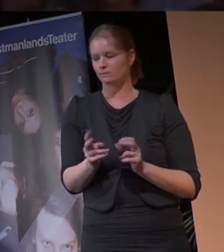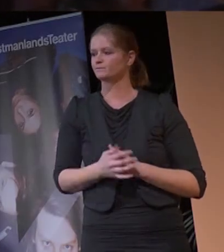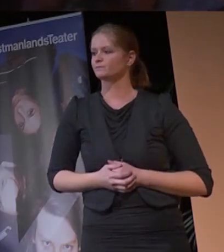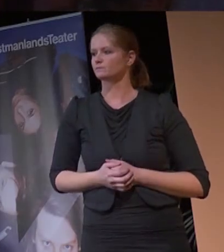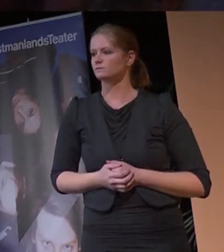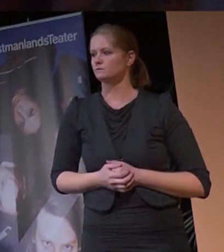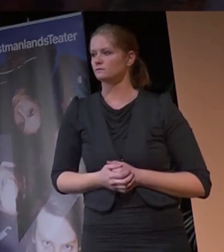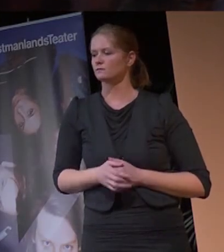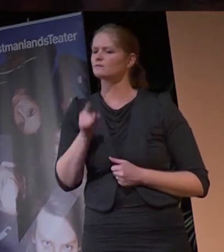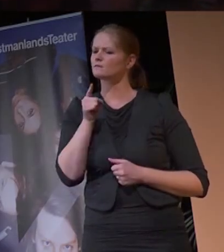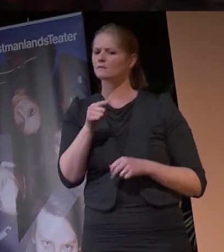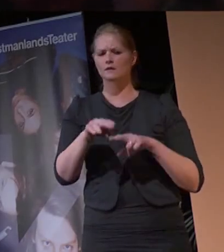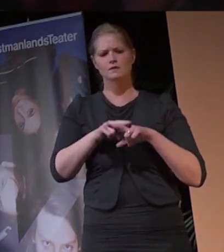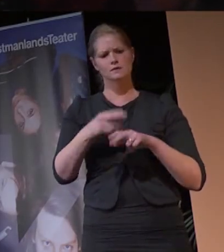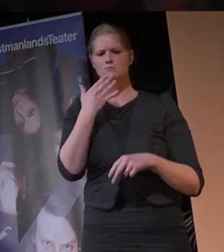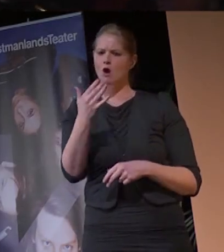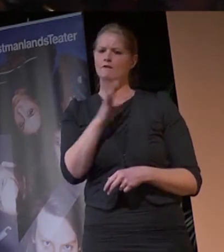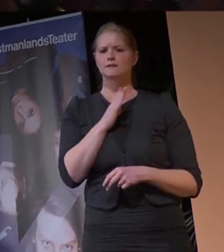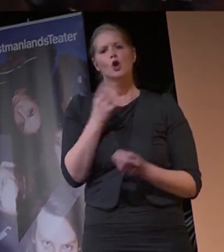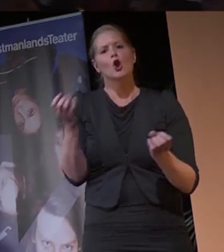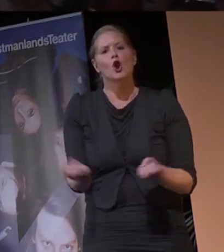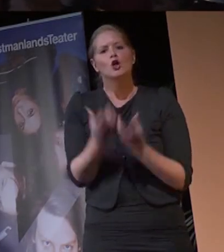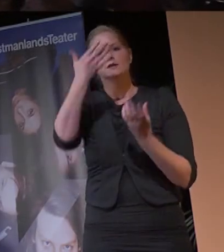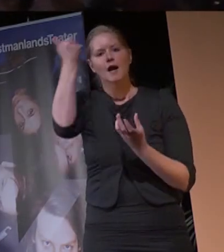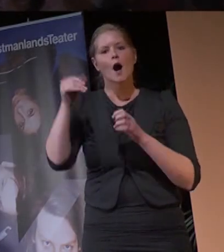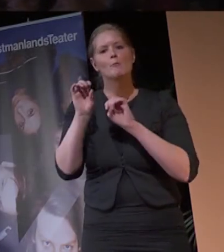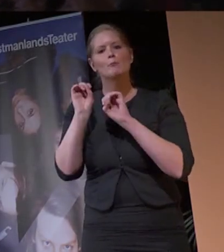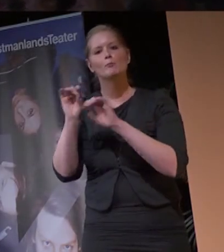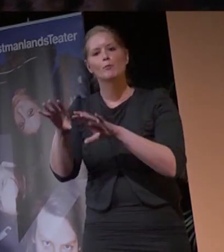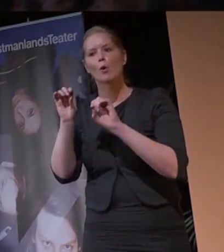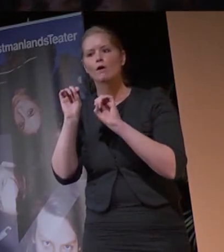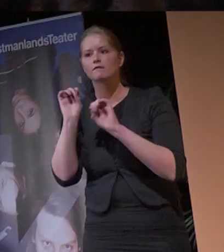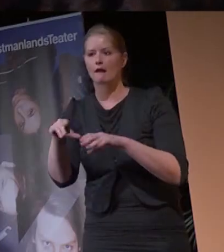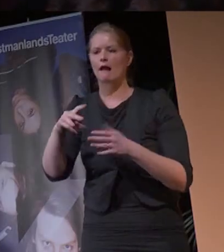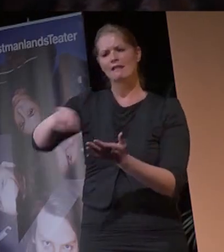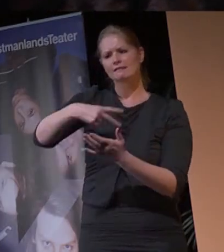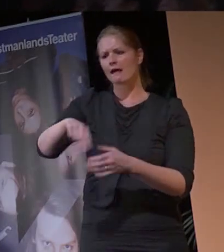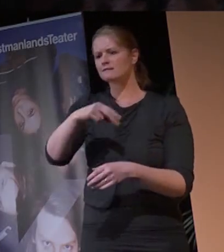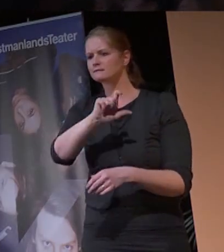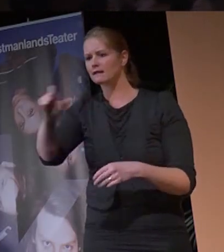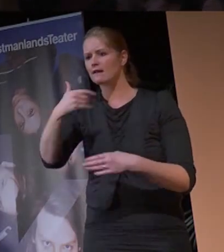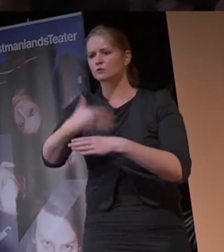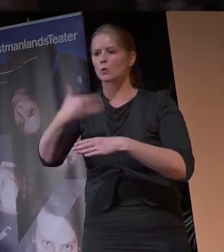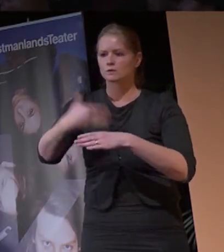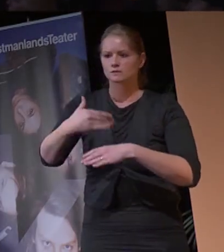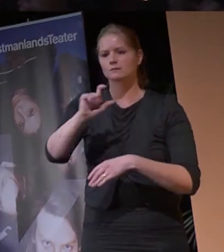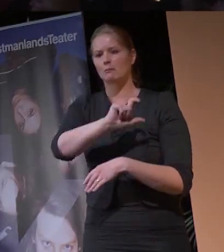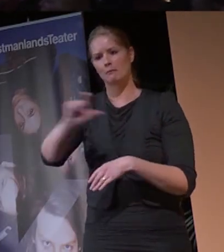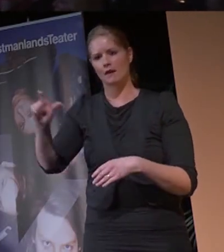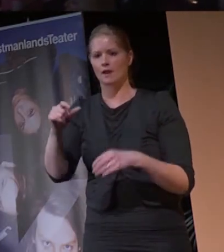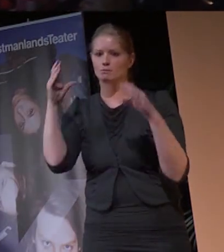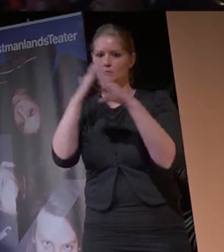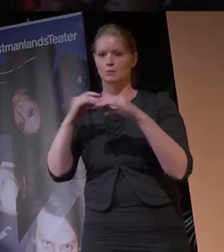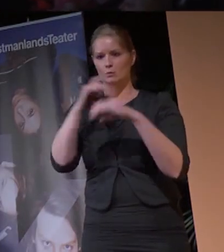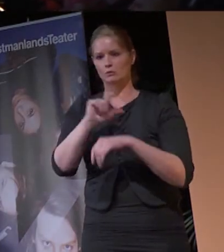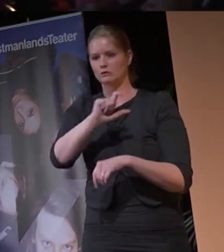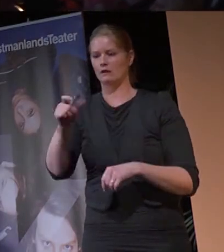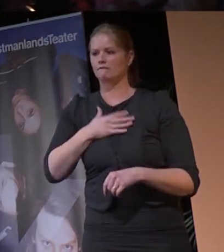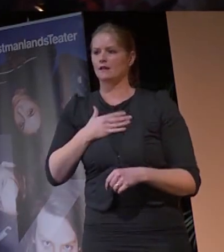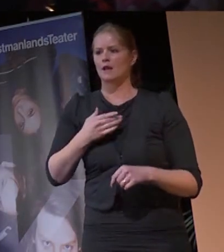Det känns väldigt bra att det finns en lösning som bidrar till att dansare, skådespelare och musiker som vill byta yrke efter